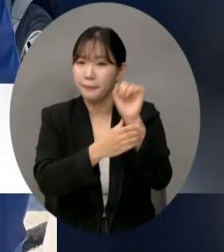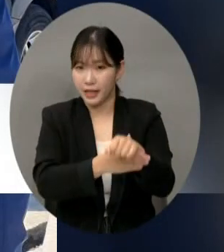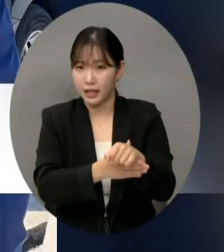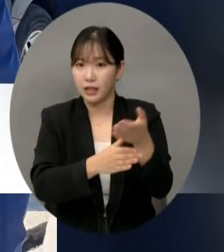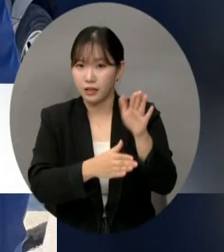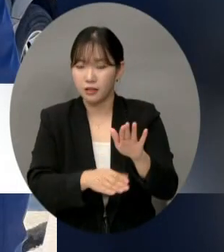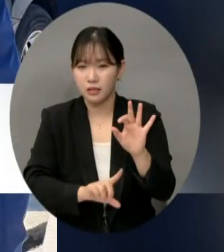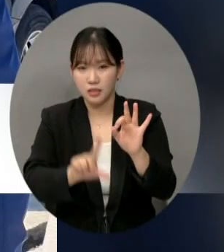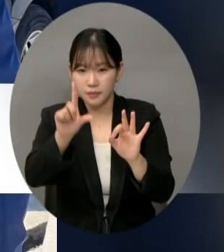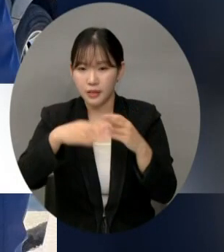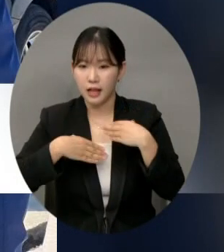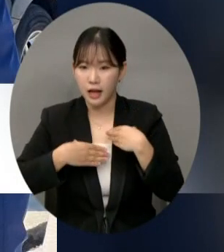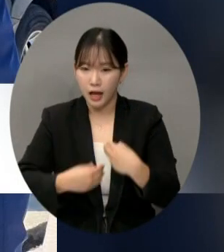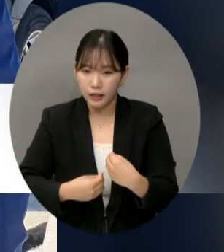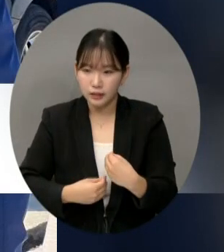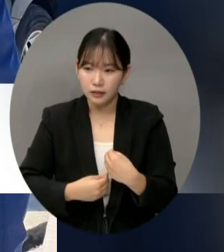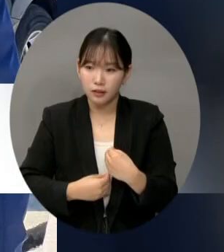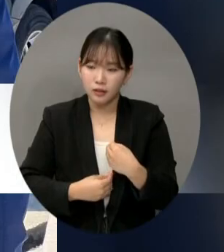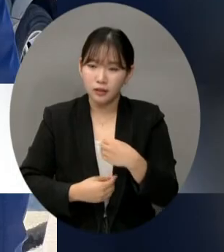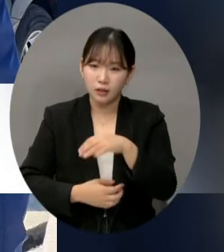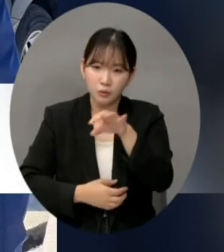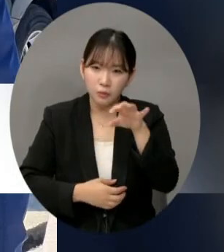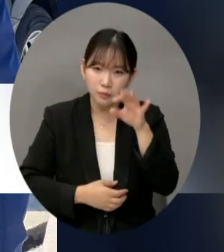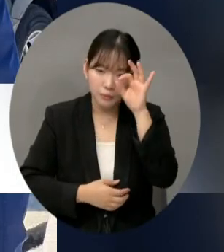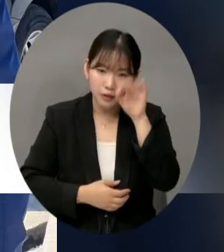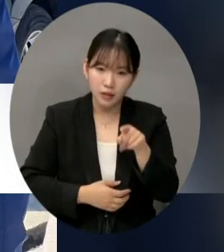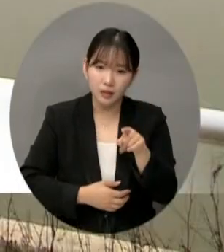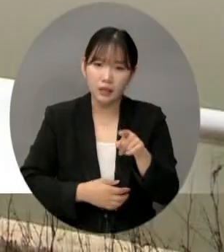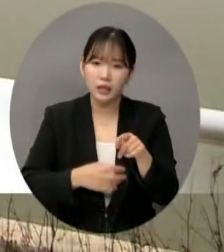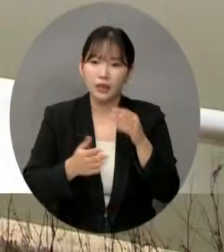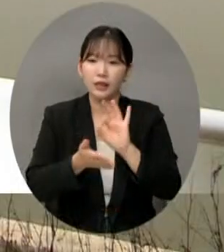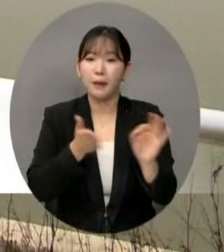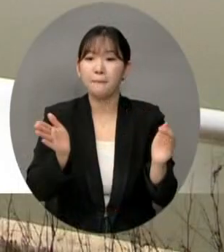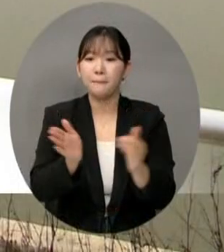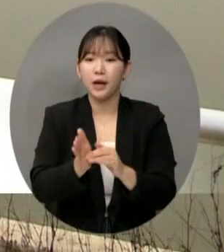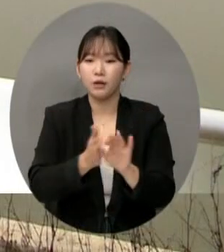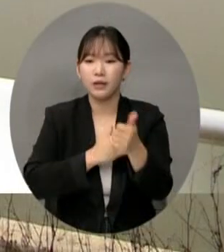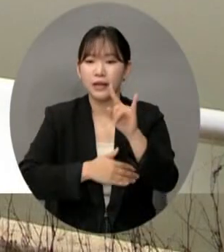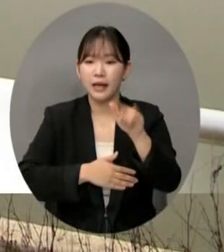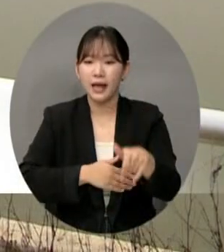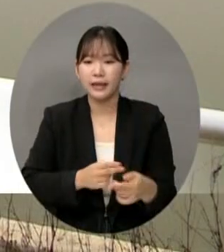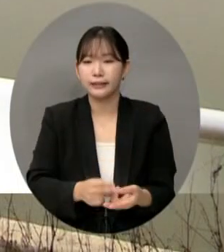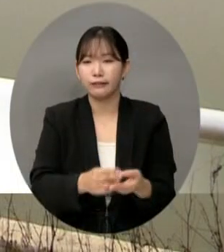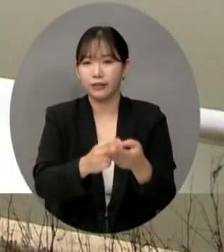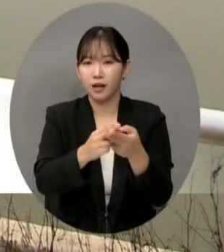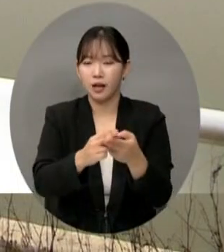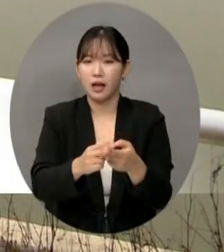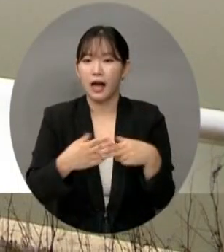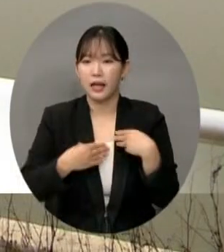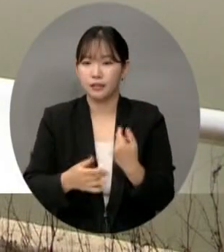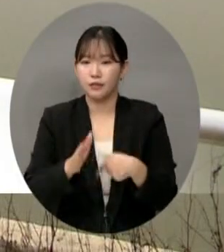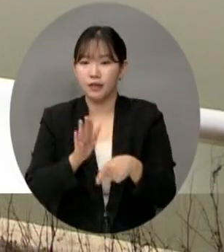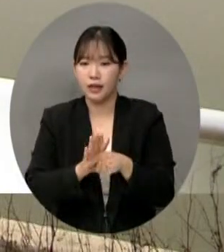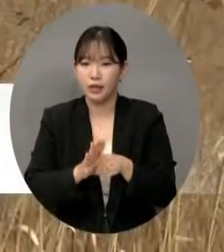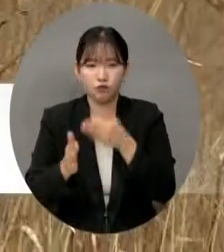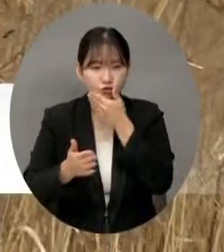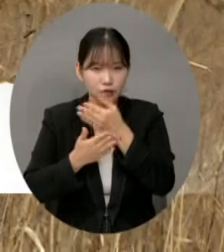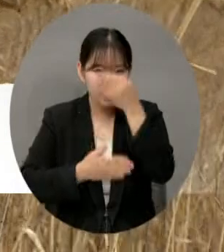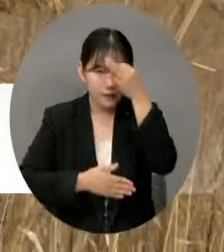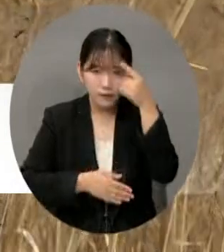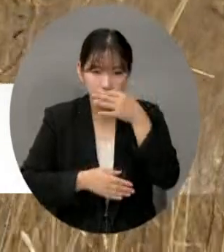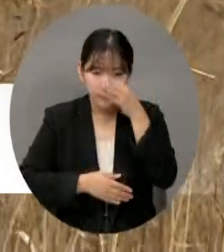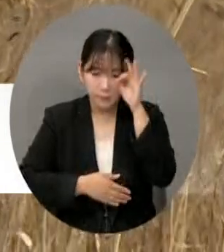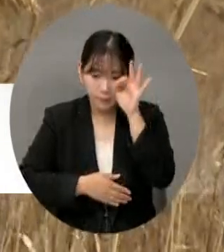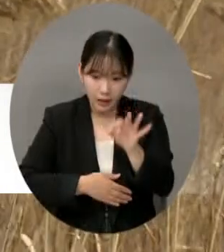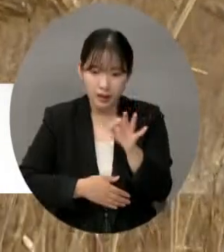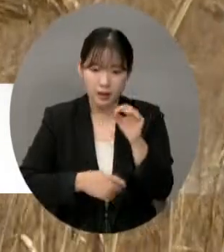지난 10일 안전 기원제 현장에서 사용후 핵연료 저장 처분 안전성 확 를위한 핵심 기술 개발이라는